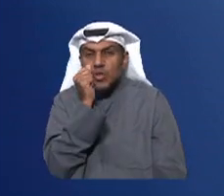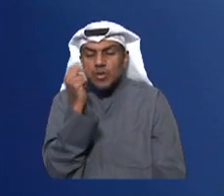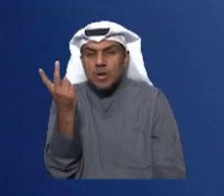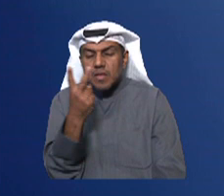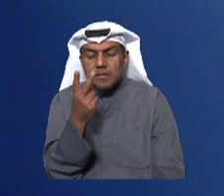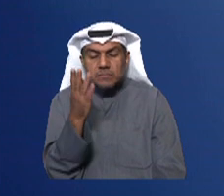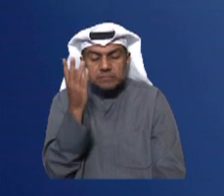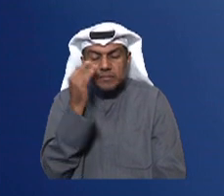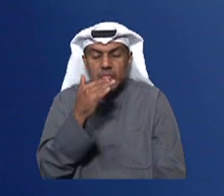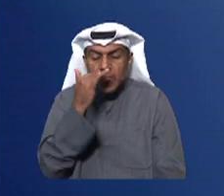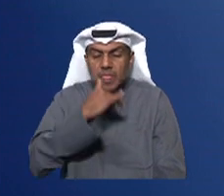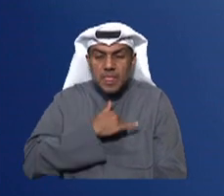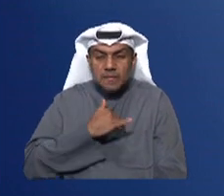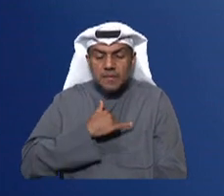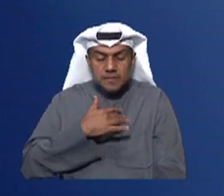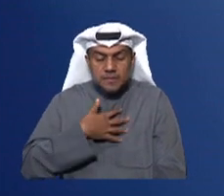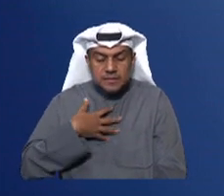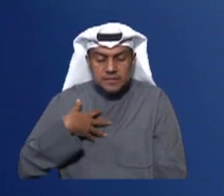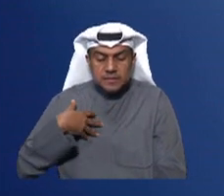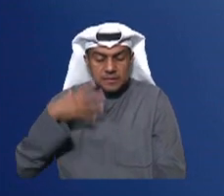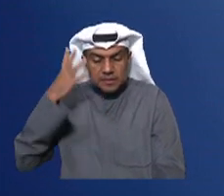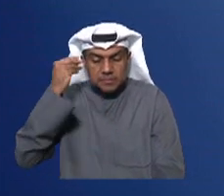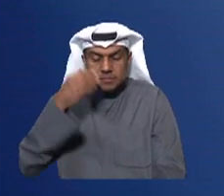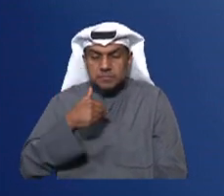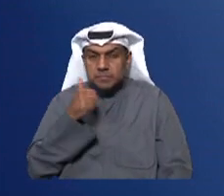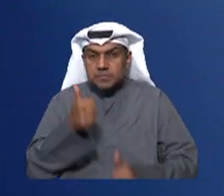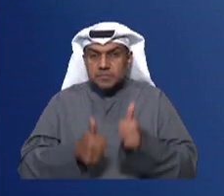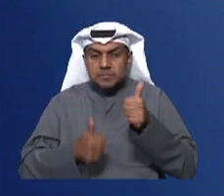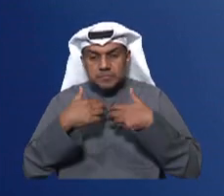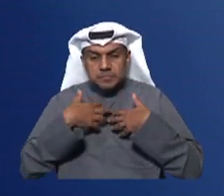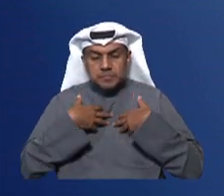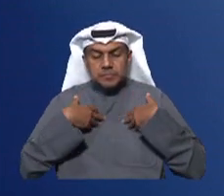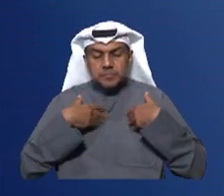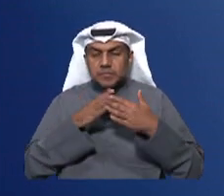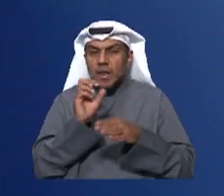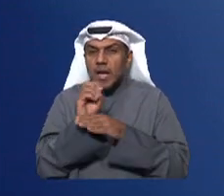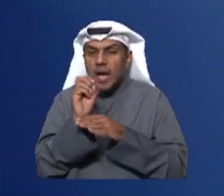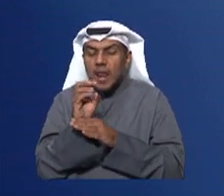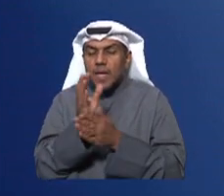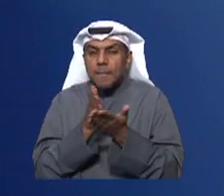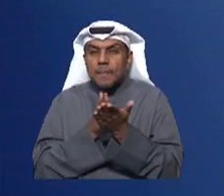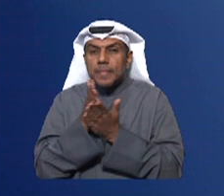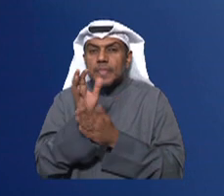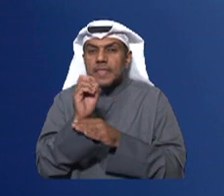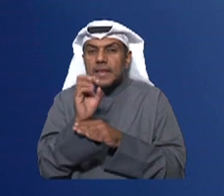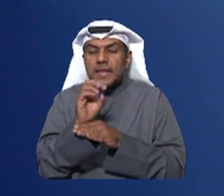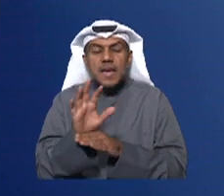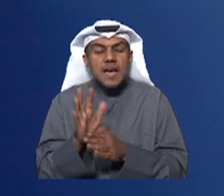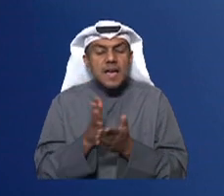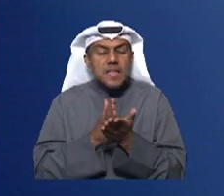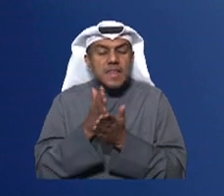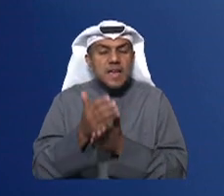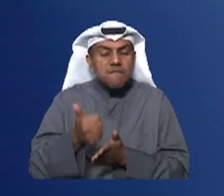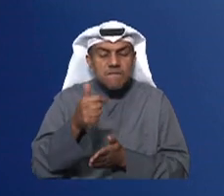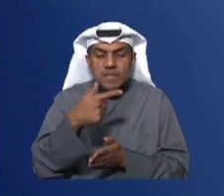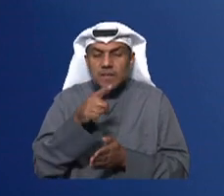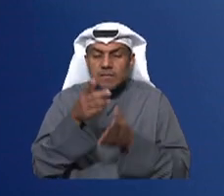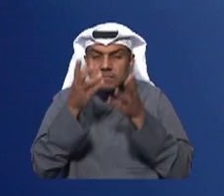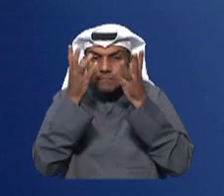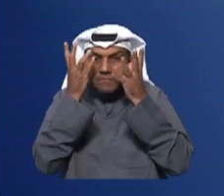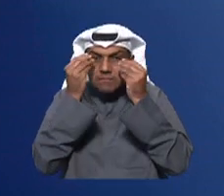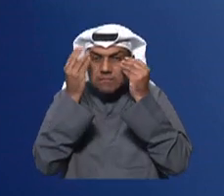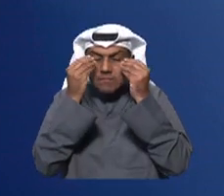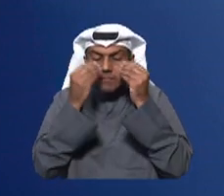تربويا ونفسيا لدخول الامتحانات وإرشادهم نحو الطرق أو طرق المذاكرة السليمة والتحلي بالإيجابية